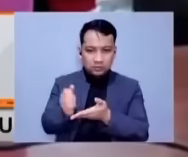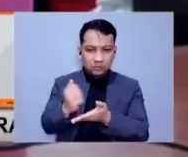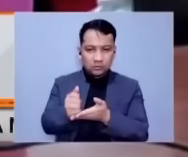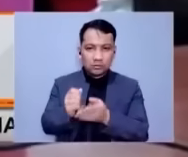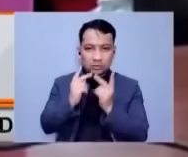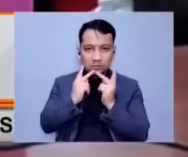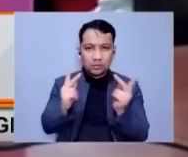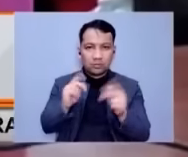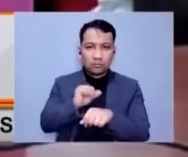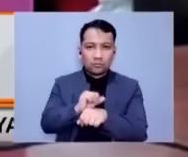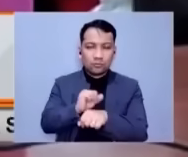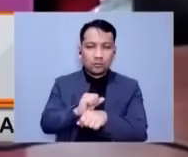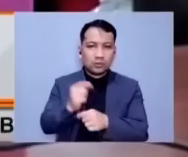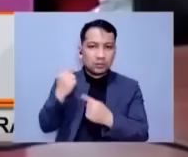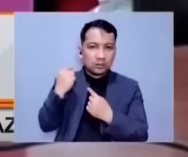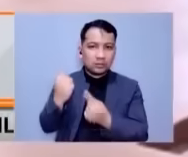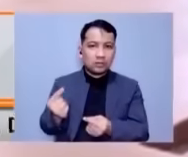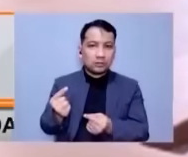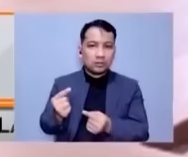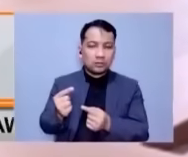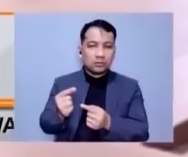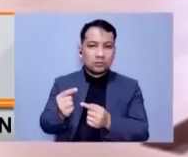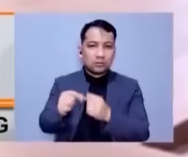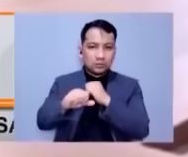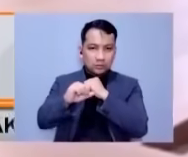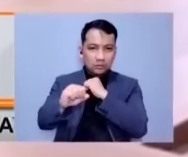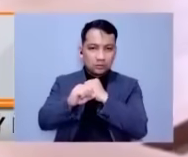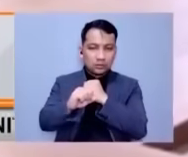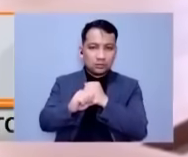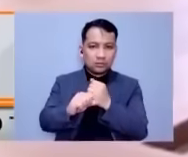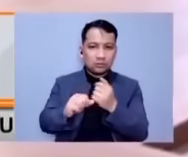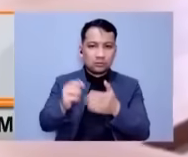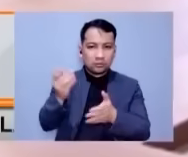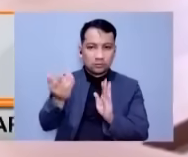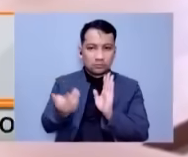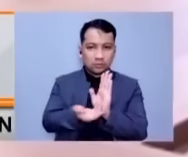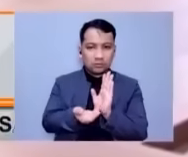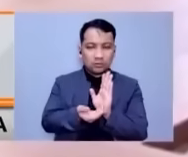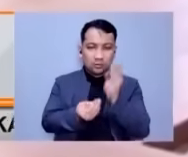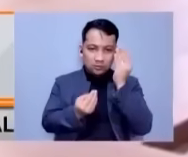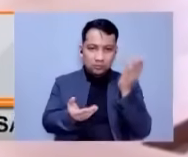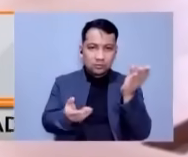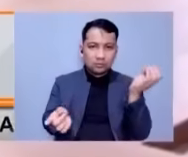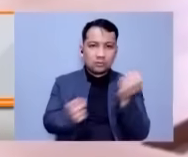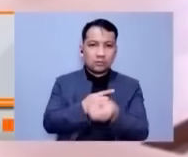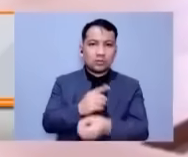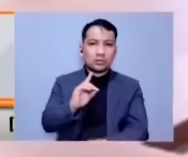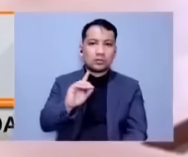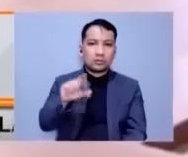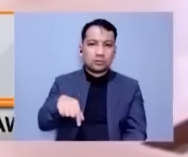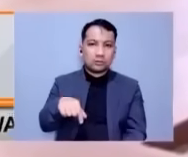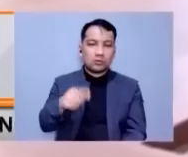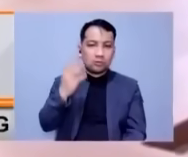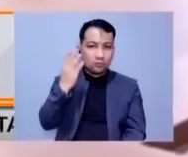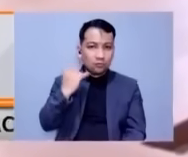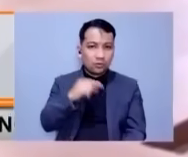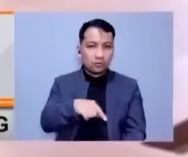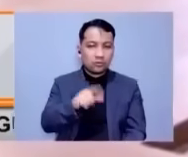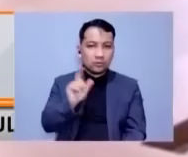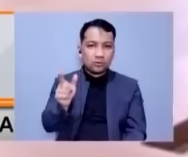sa kasagsagan ng campaign period. Sapat na raw yang basihan para i-disqualify si Mamba bilang